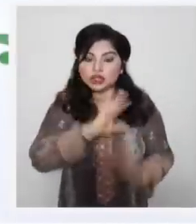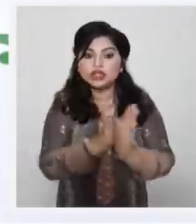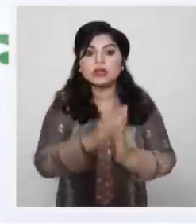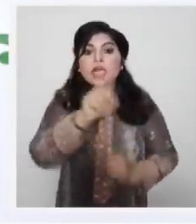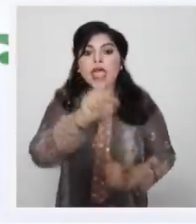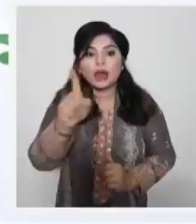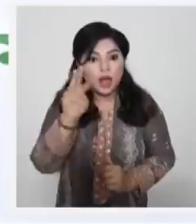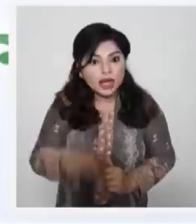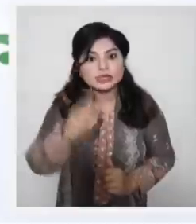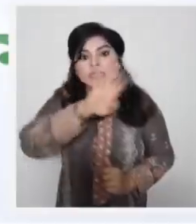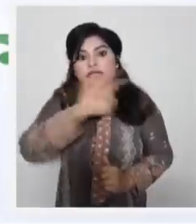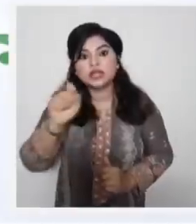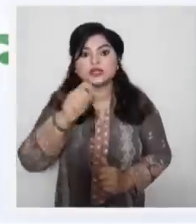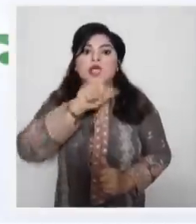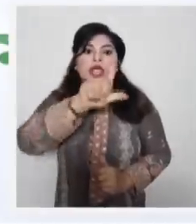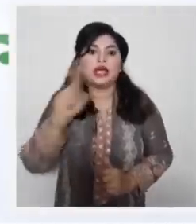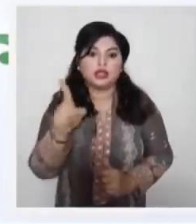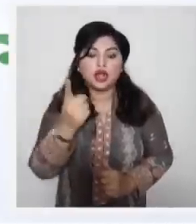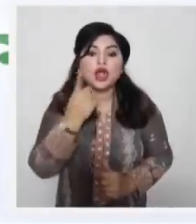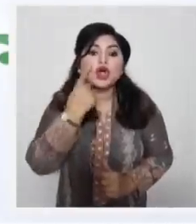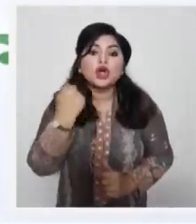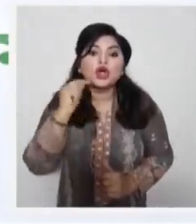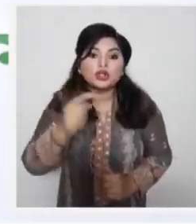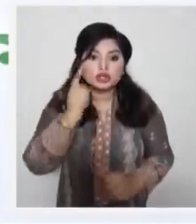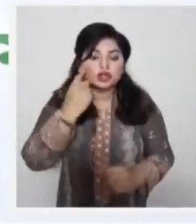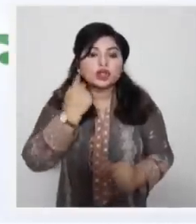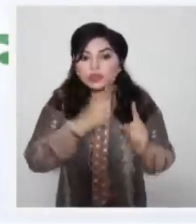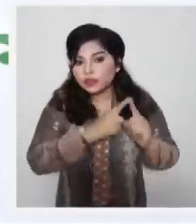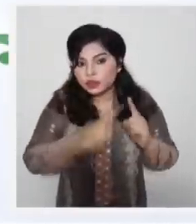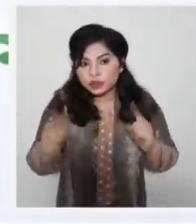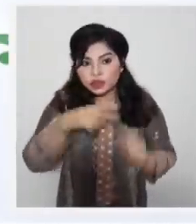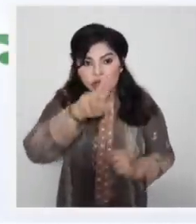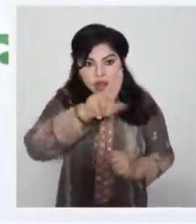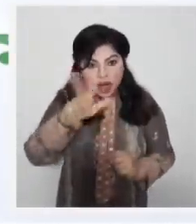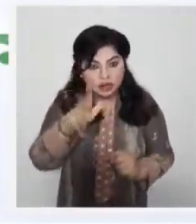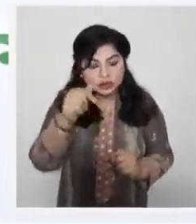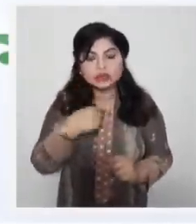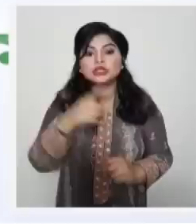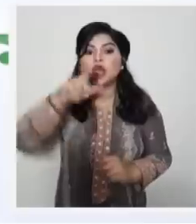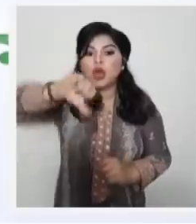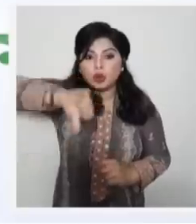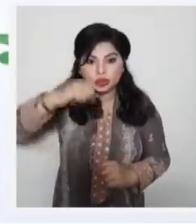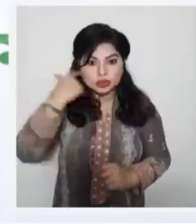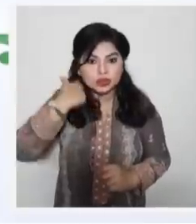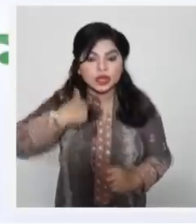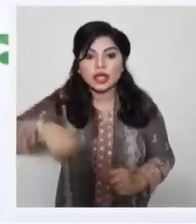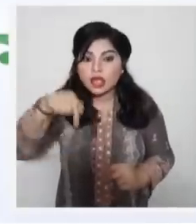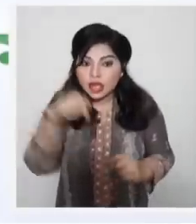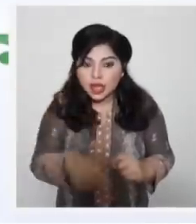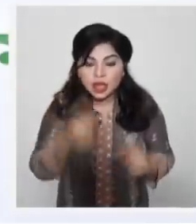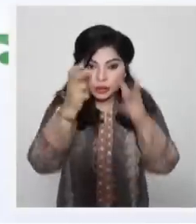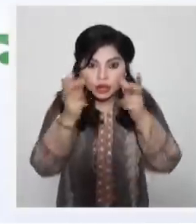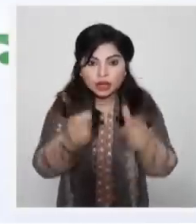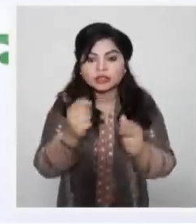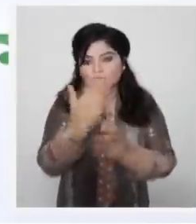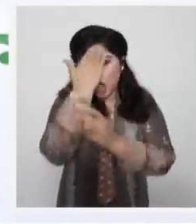করেছেন 430 জন, এ পর্যন্ত 11,171 জন। সারা বিশ্বে 24 ঘন্টায় শনাক্ত হয়েছে